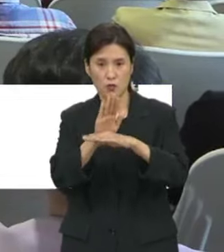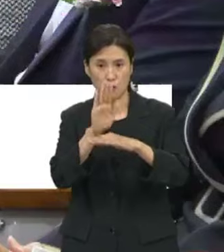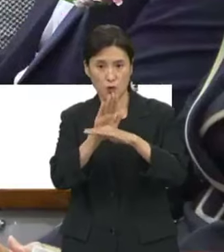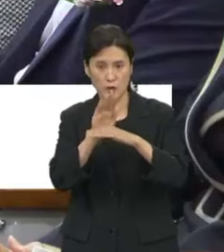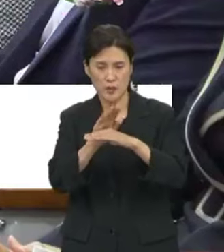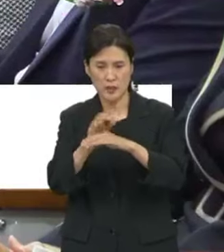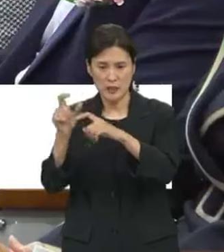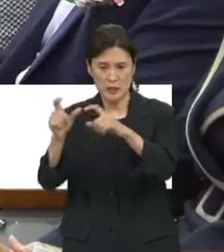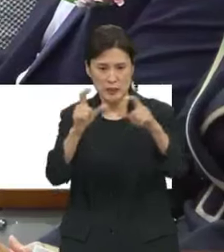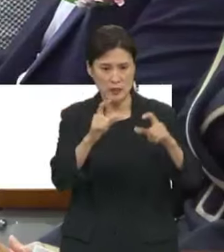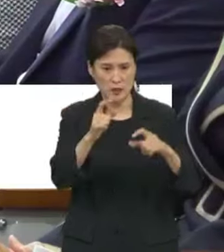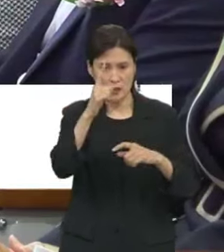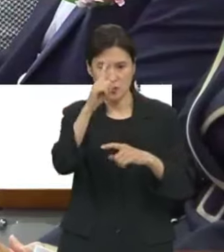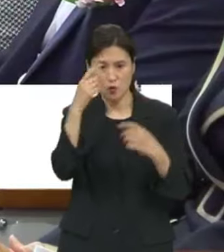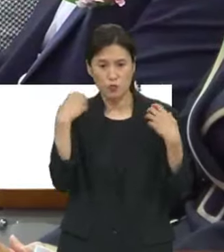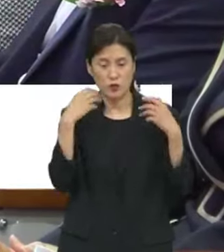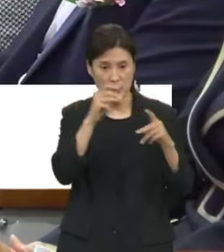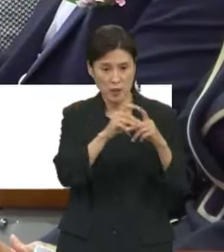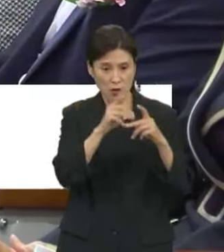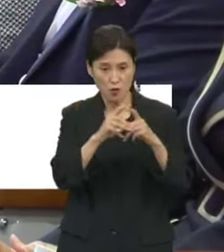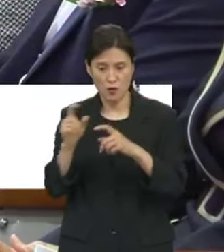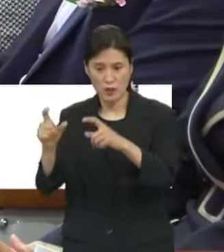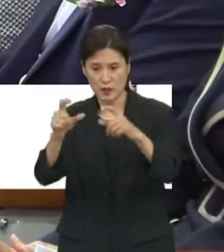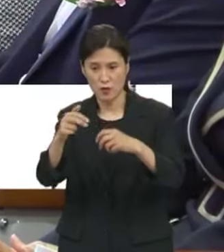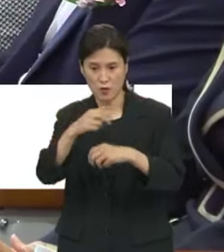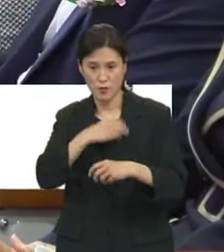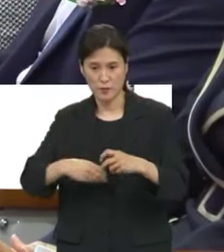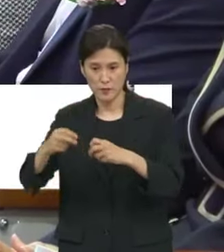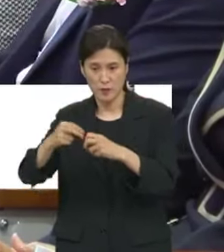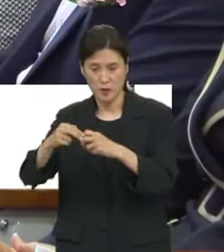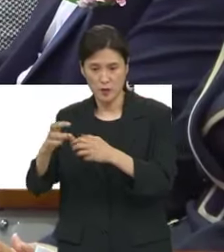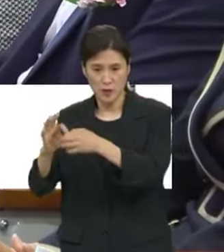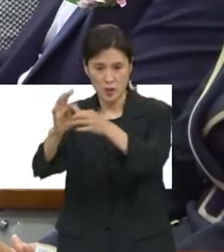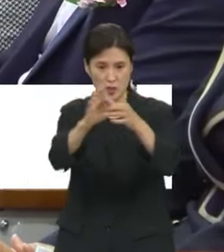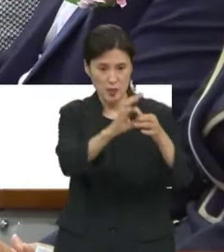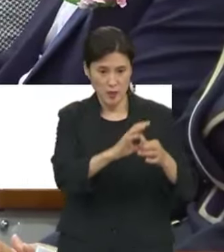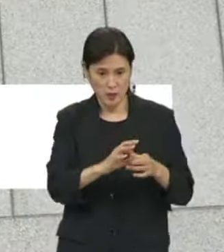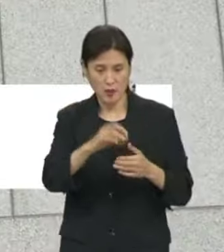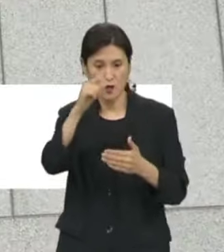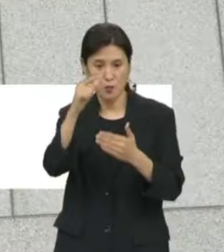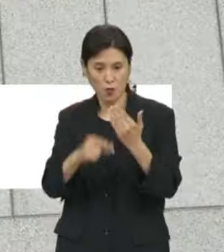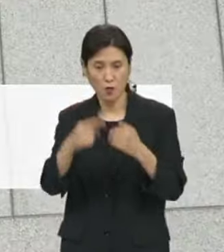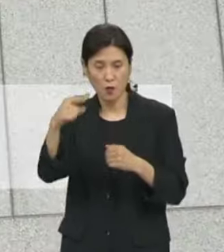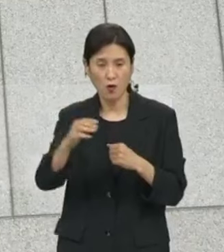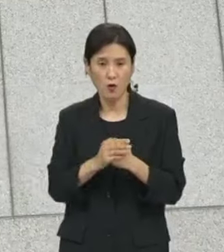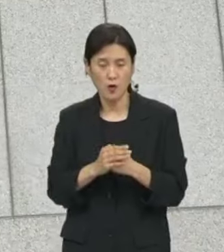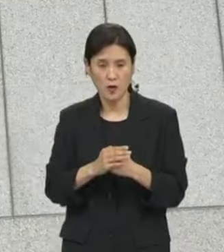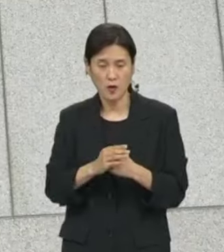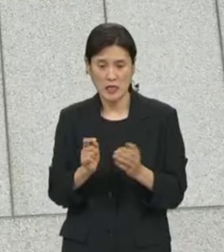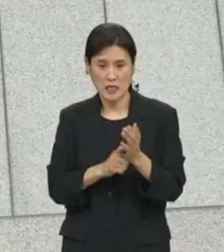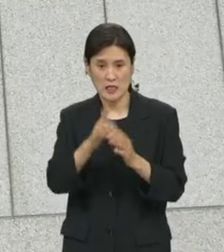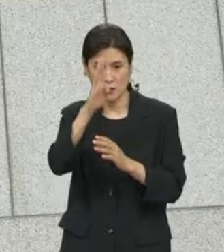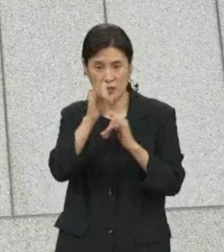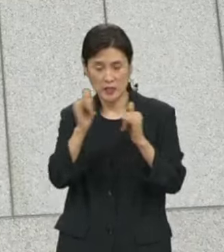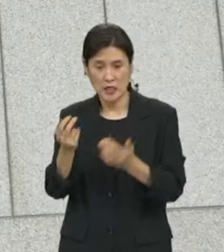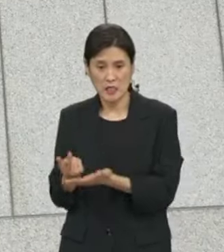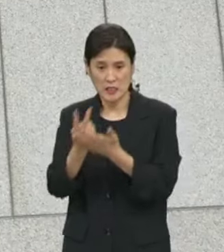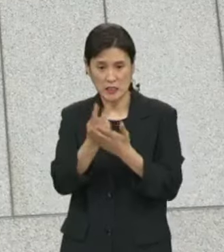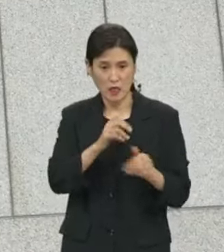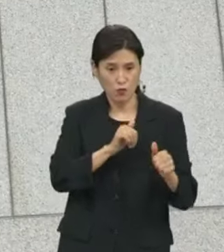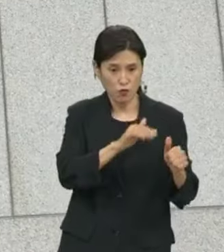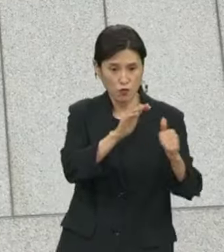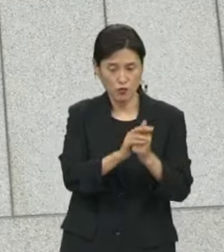지정 센터와 지역 보건의료 기관 등과 공공보건의료 협력 체계를 구축할 예정으로 응급 환자 이송